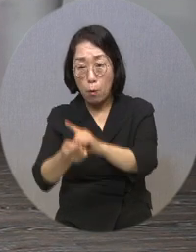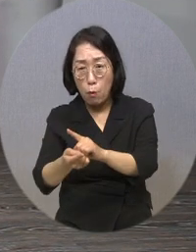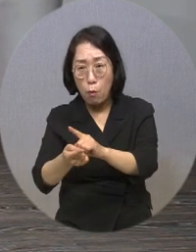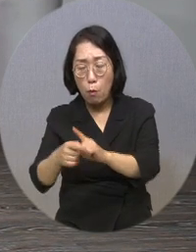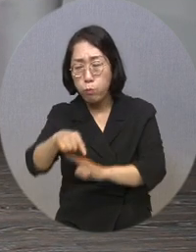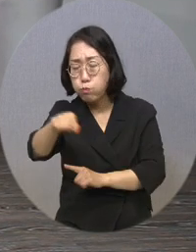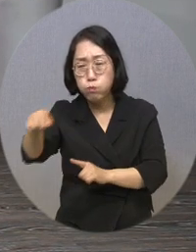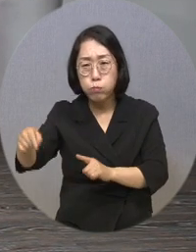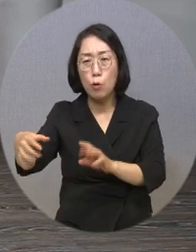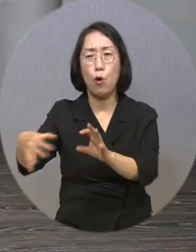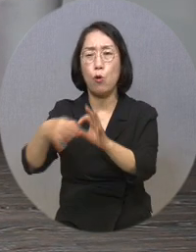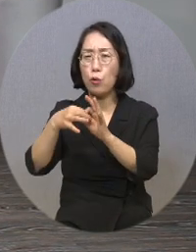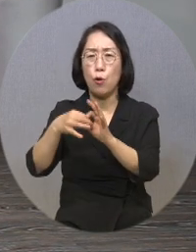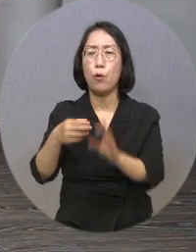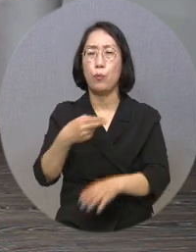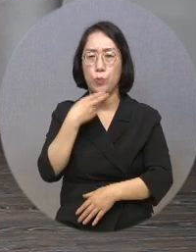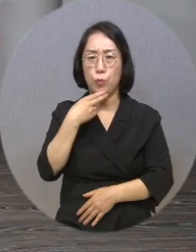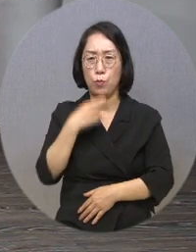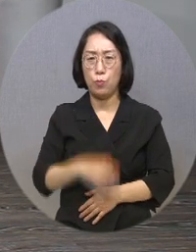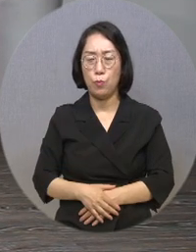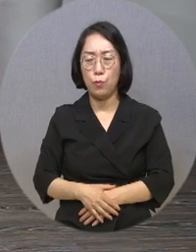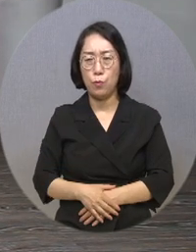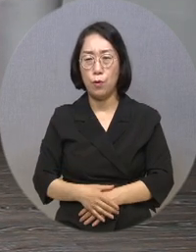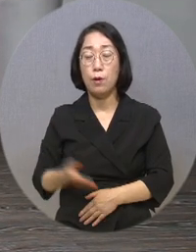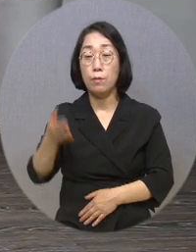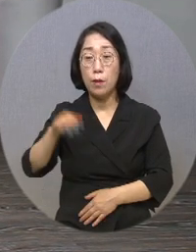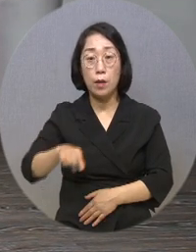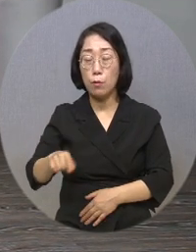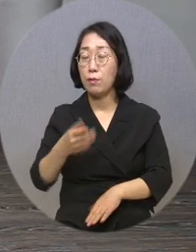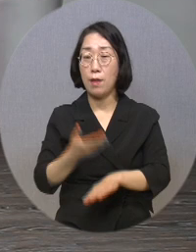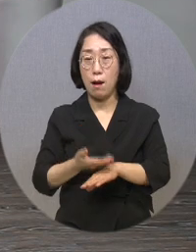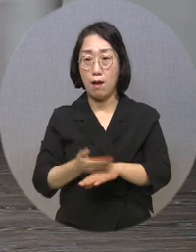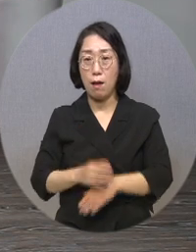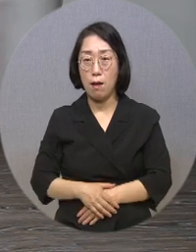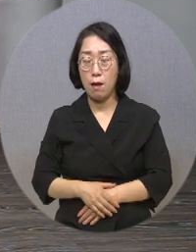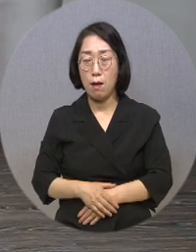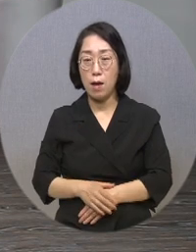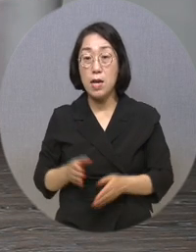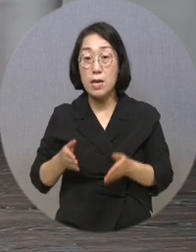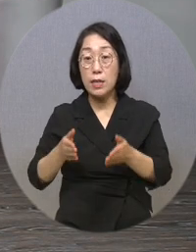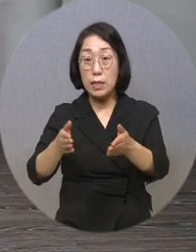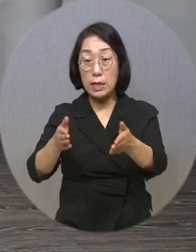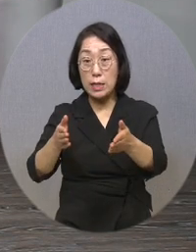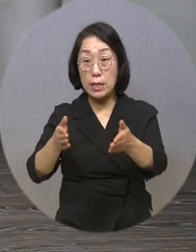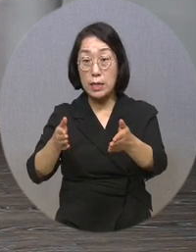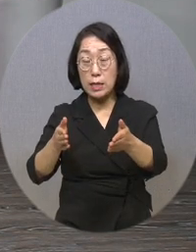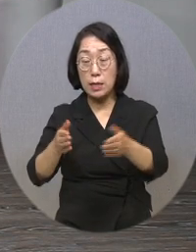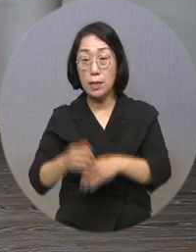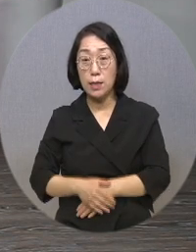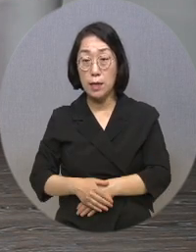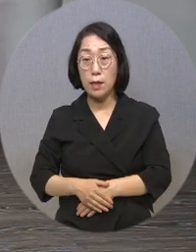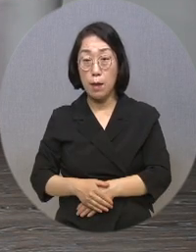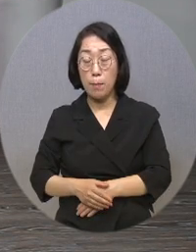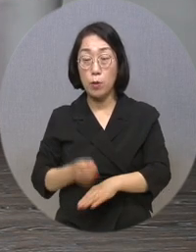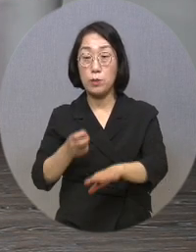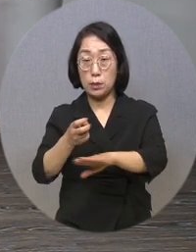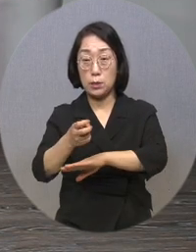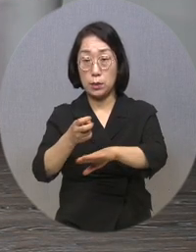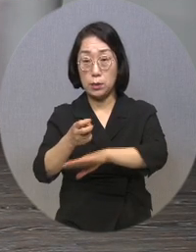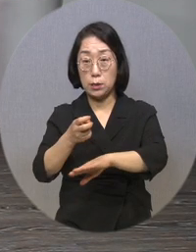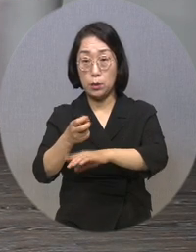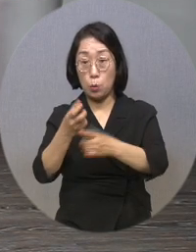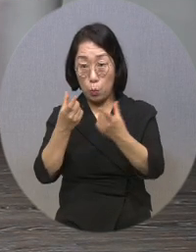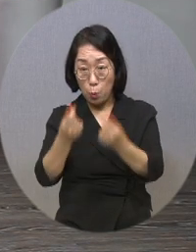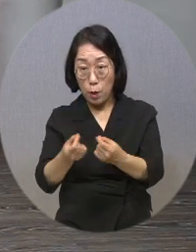있는 방법이 없었기 때문에 그렇습니다. 수력이 아닌 버스는 도로를 100km로 시속 달리다가 오